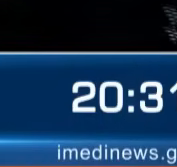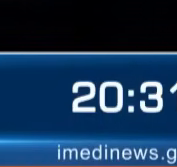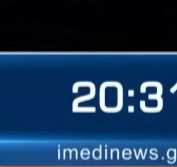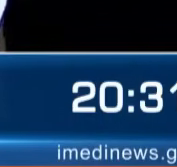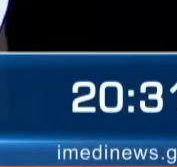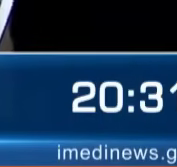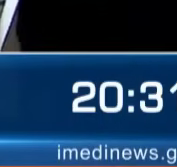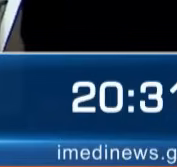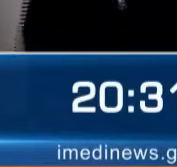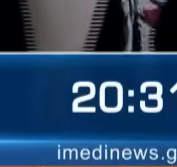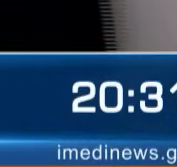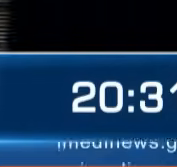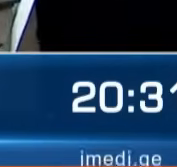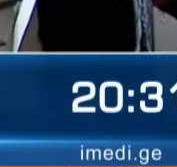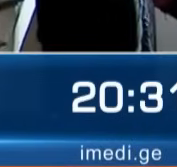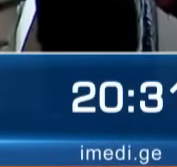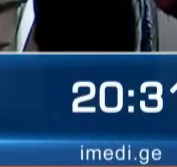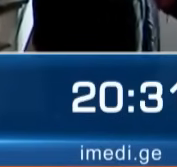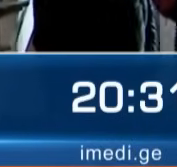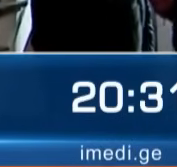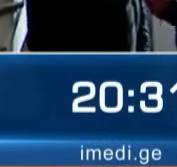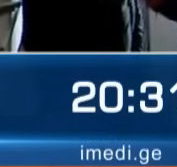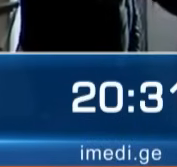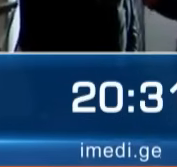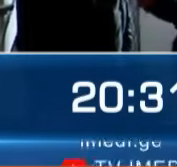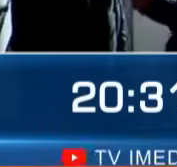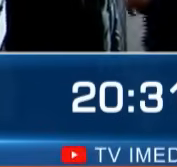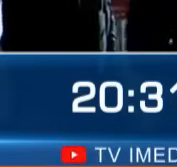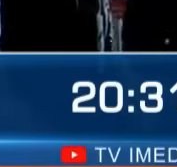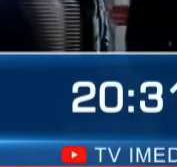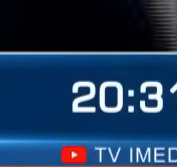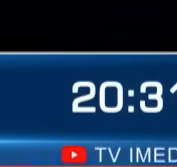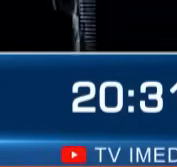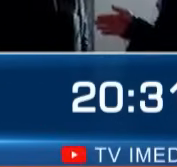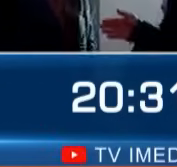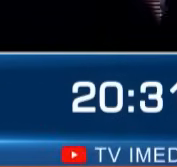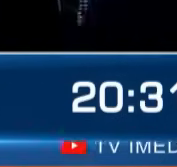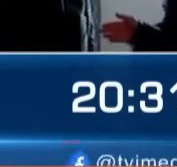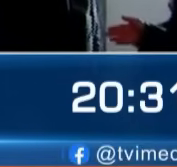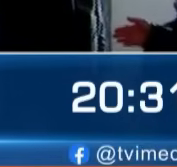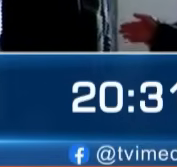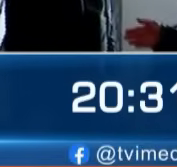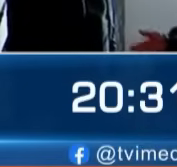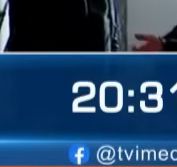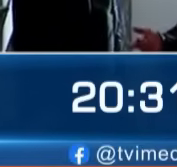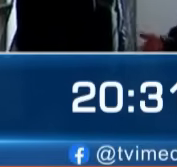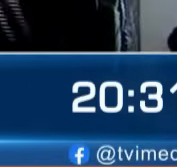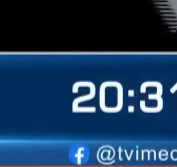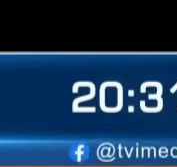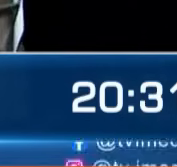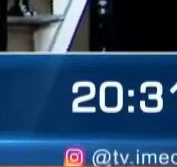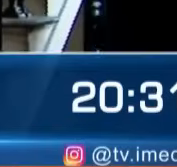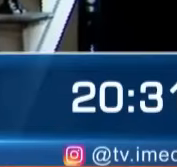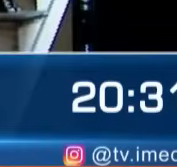საქართველო რაც შეიძლება სწრაფად და შეუფერხებლად დაგვიახლოვდეს და გაწევრიანდეს. მოქმედი ხელისუფლებისგან ვიცით, რომ მოსალოდნელია